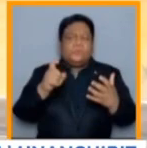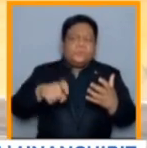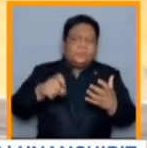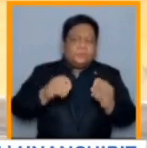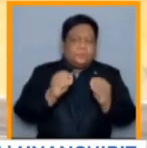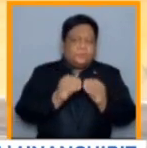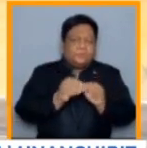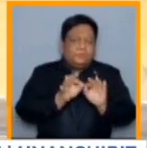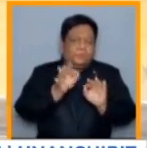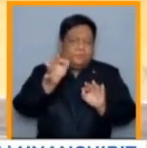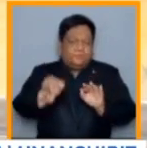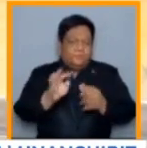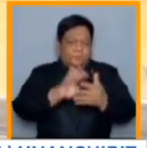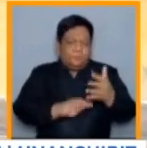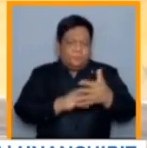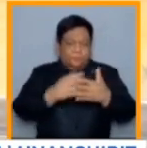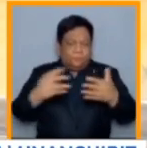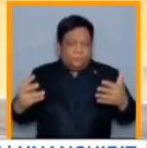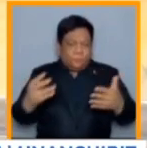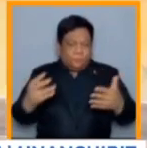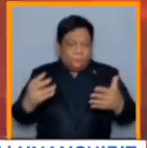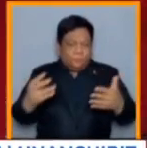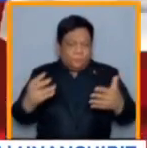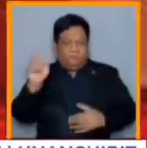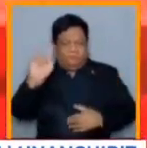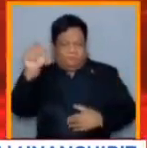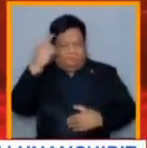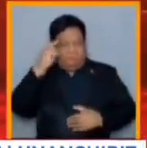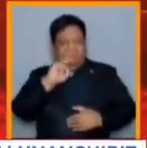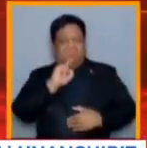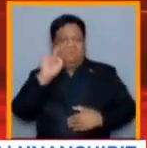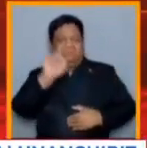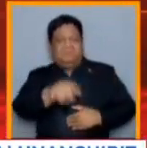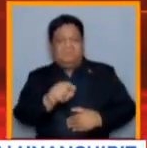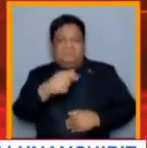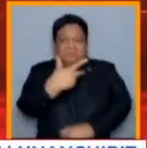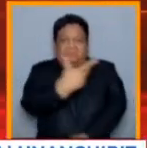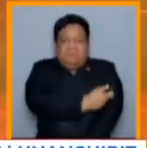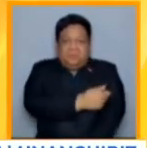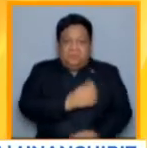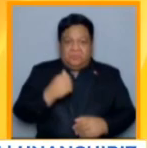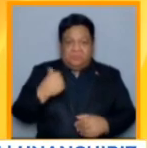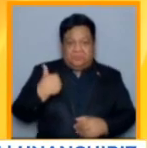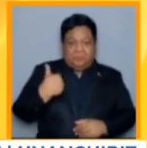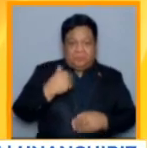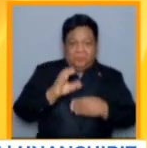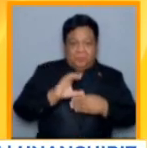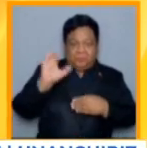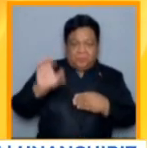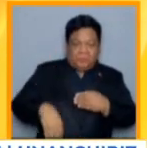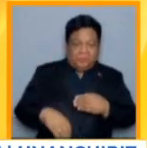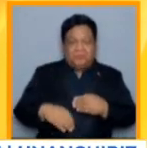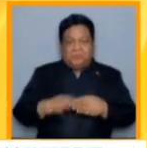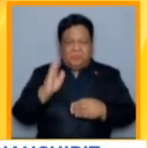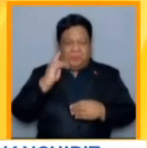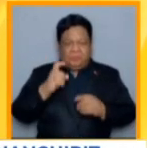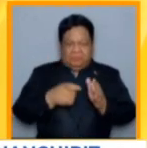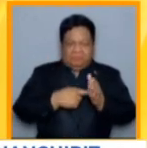na mga pasahero. Live mula sa PITX, may unang balita si Corinne Katibayan. Corinne.